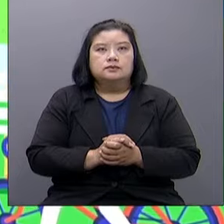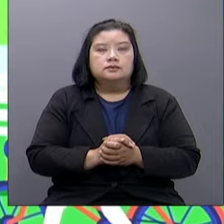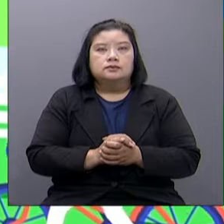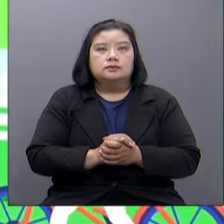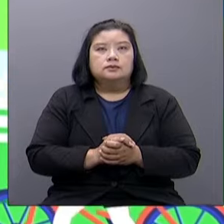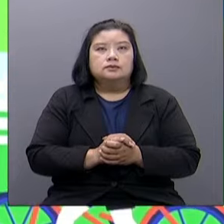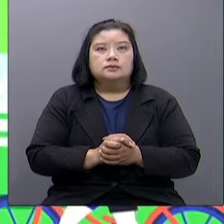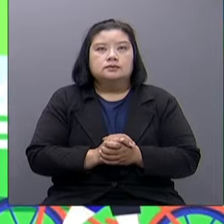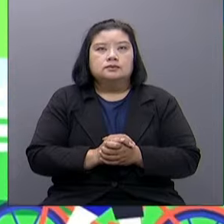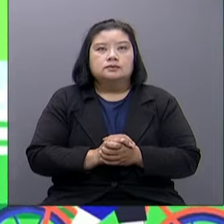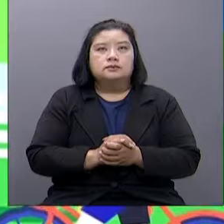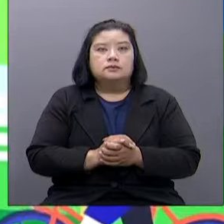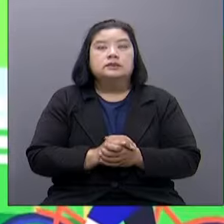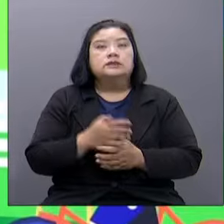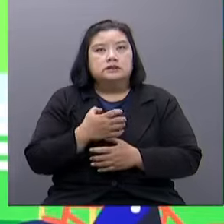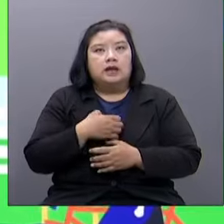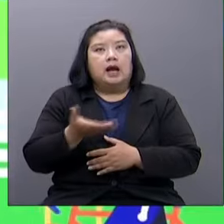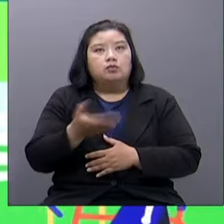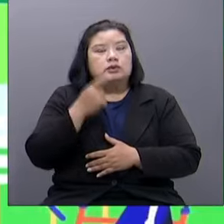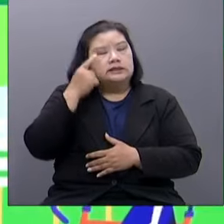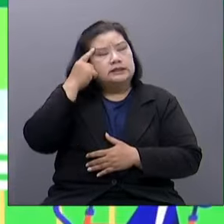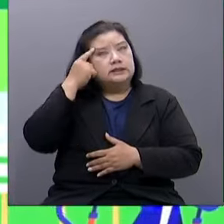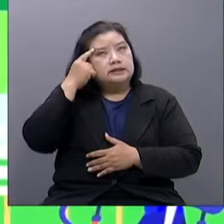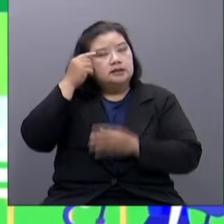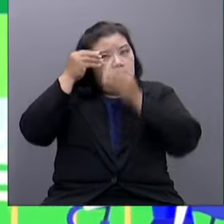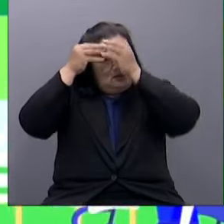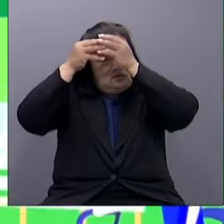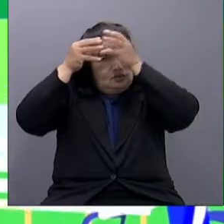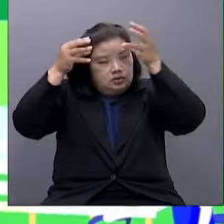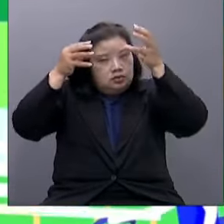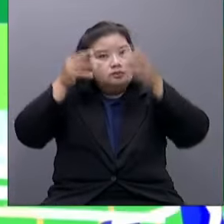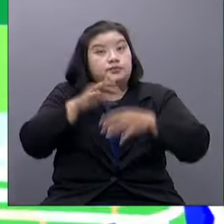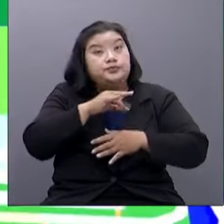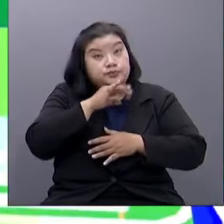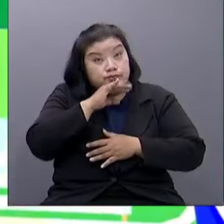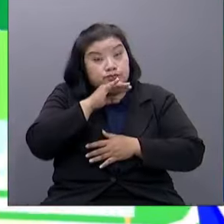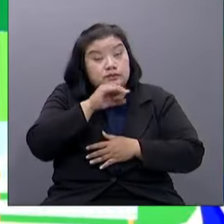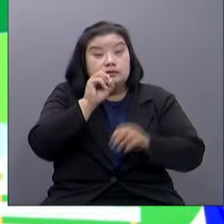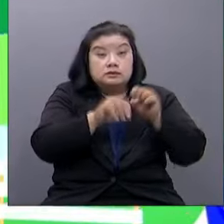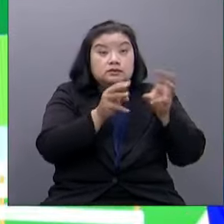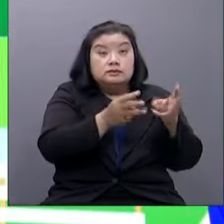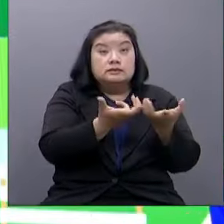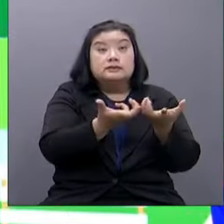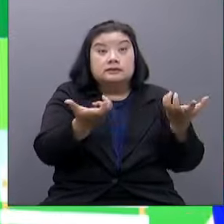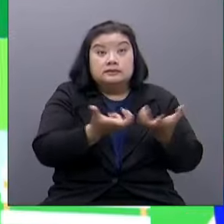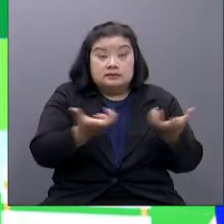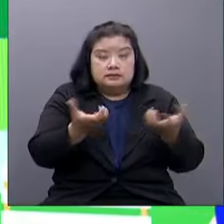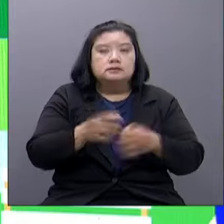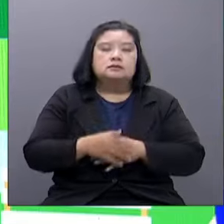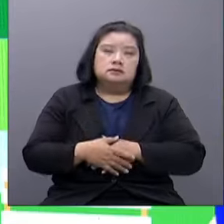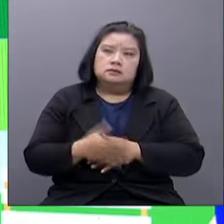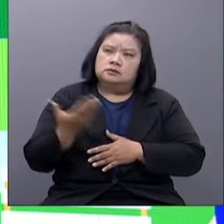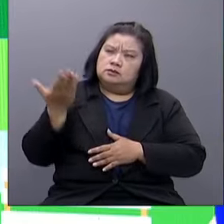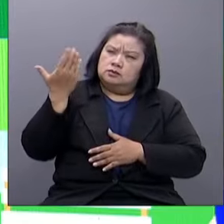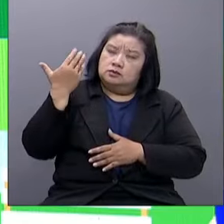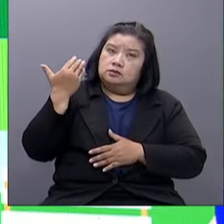ชวนคุณผู้ชมนึกภาพไปพร้อมๆกันนะคะสำหรับการเก็บขยะของเทศบาลในหลายพื้นที่แต่เดิมเนี่ยส่วนใหญ่ก็จะเป็นเรื่อง